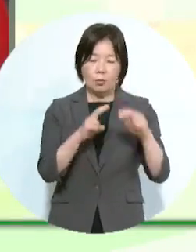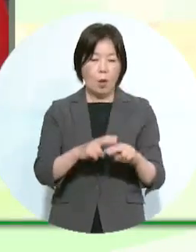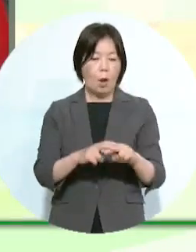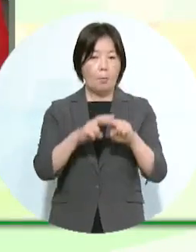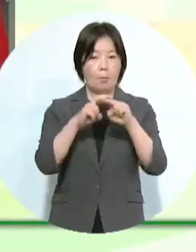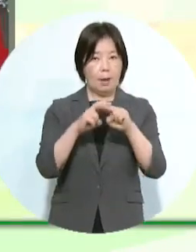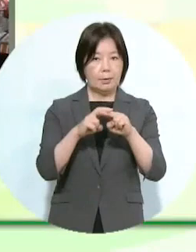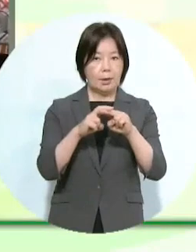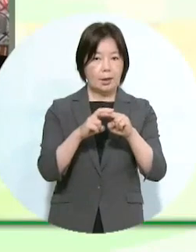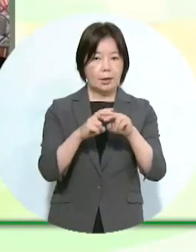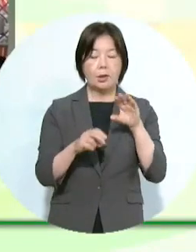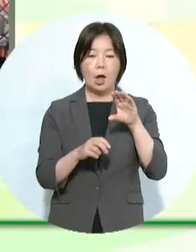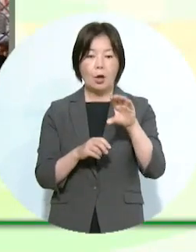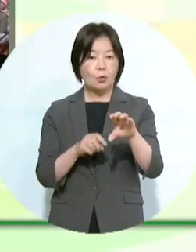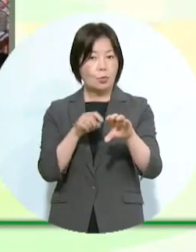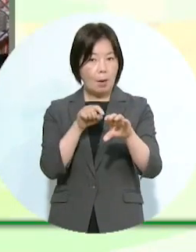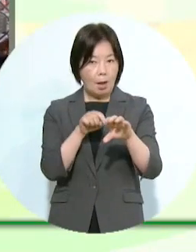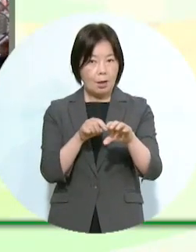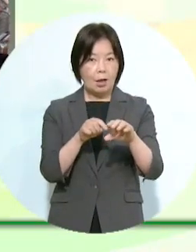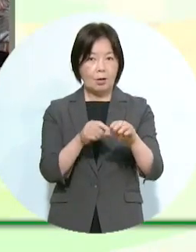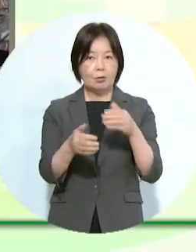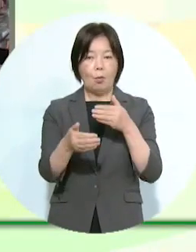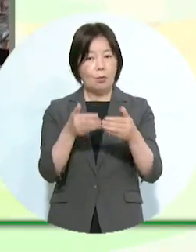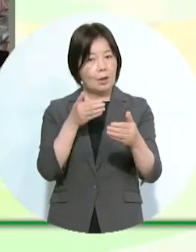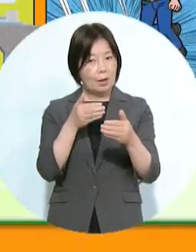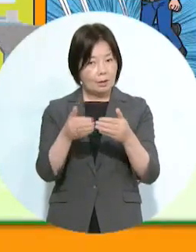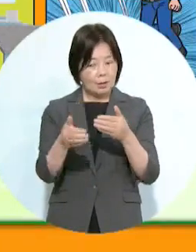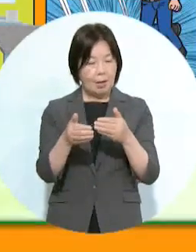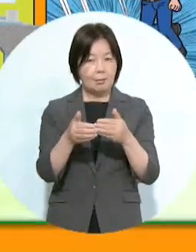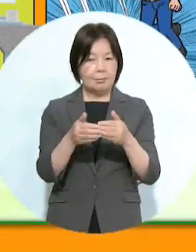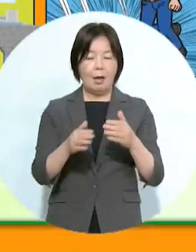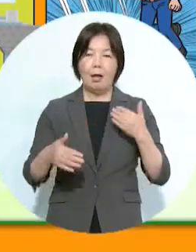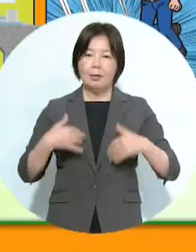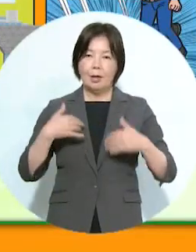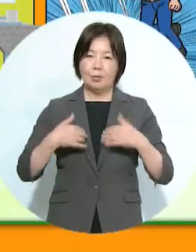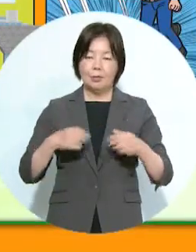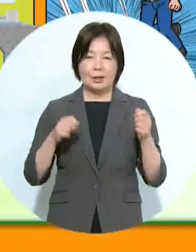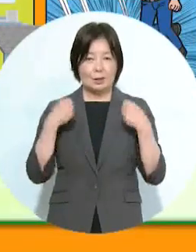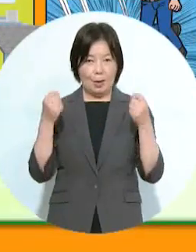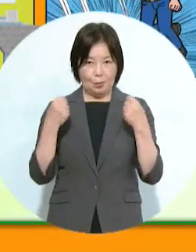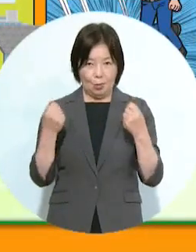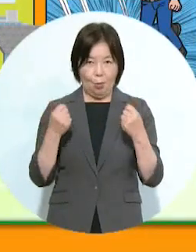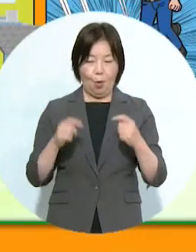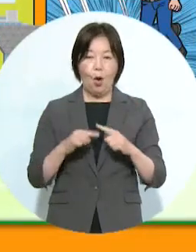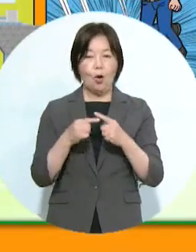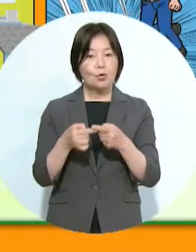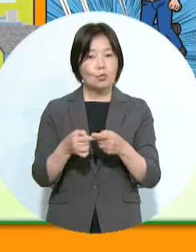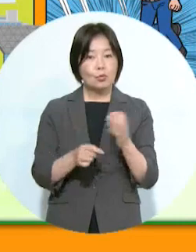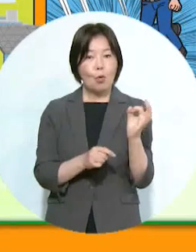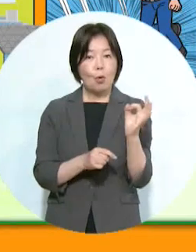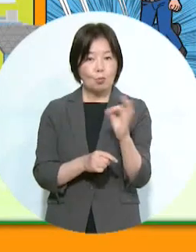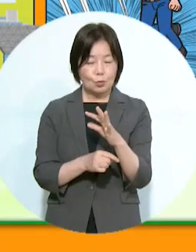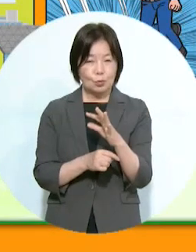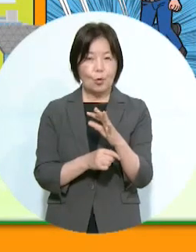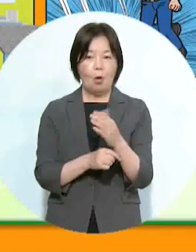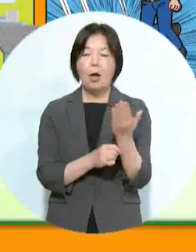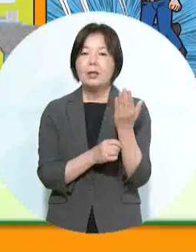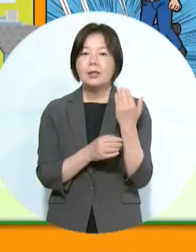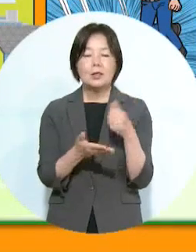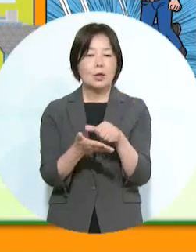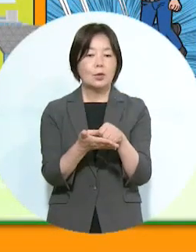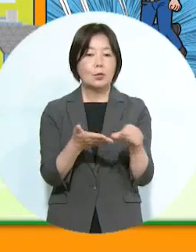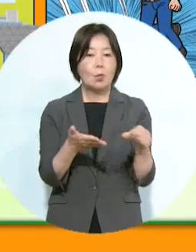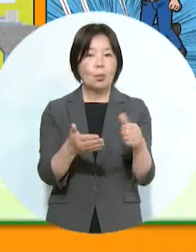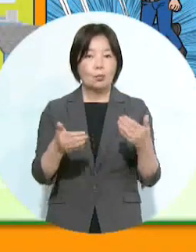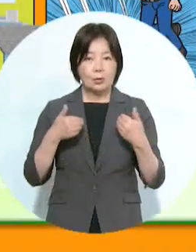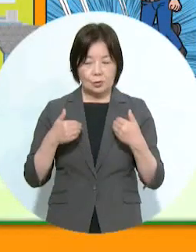カーの乗車体験など楽しいイベントが行われます。 入場は無料ですが、事前登録が必